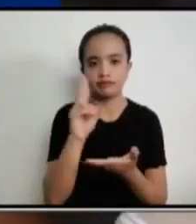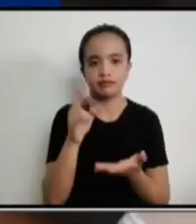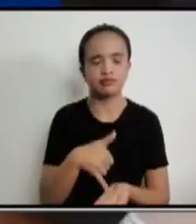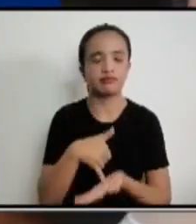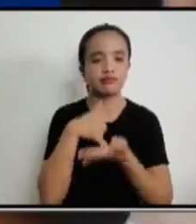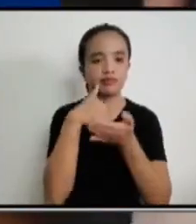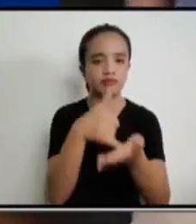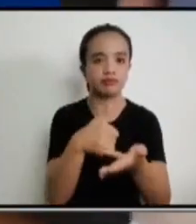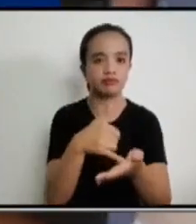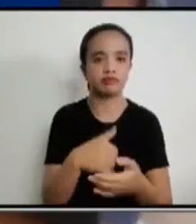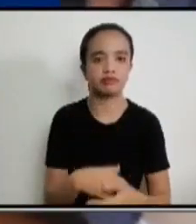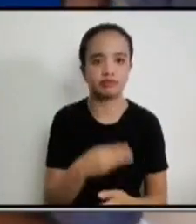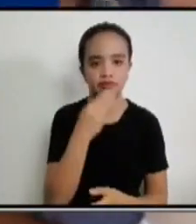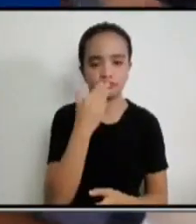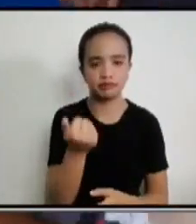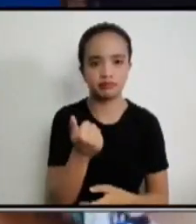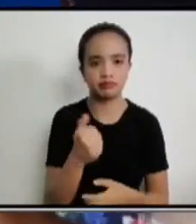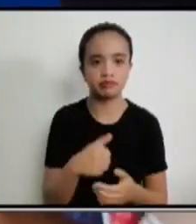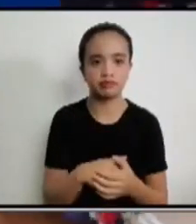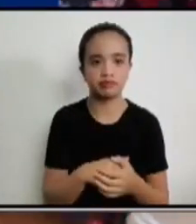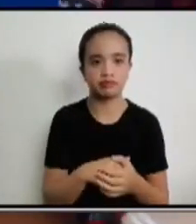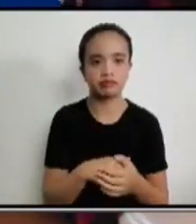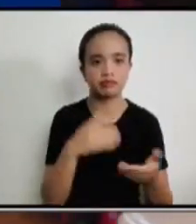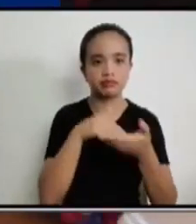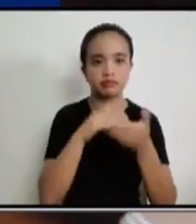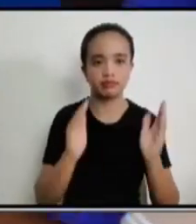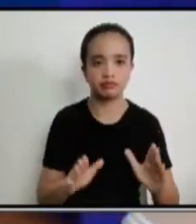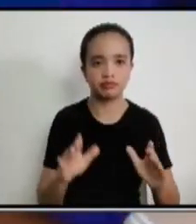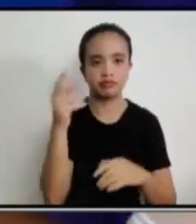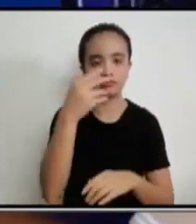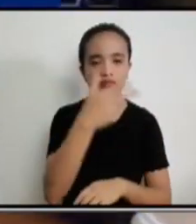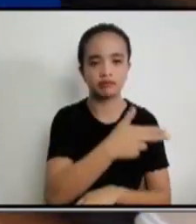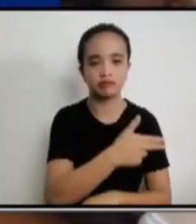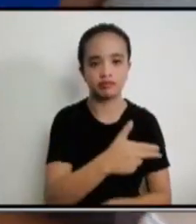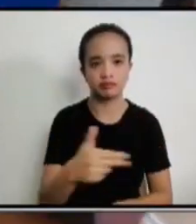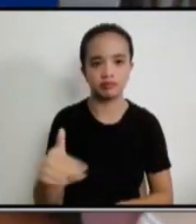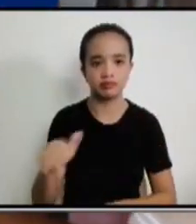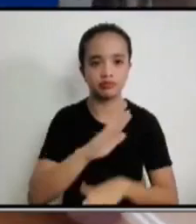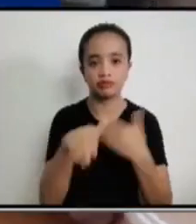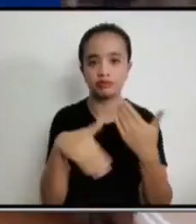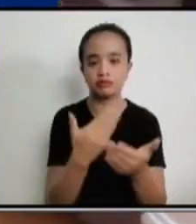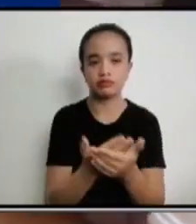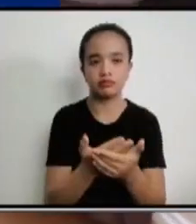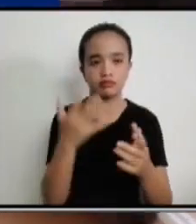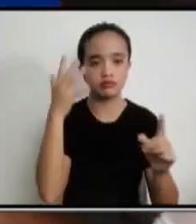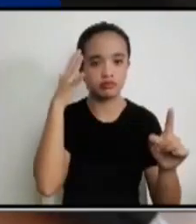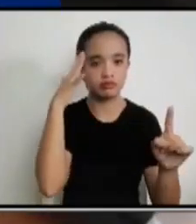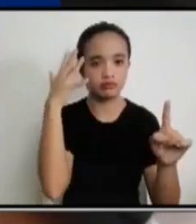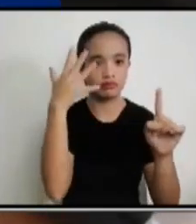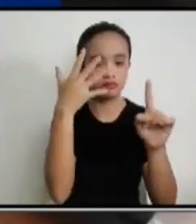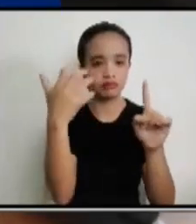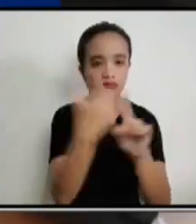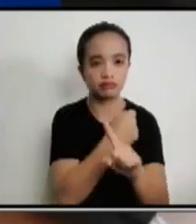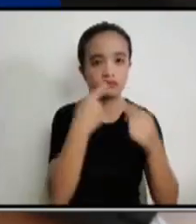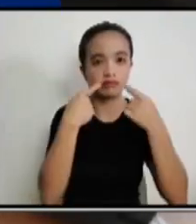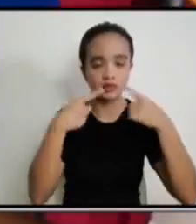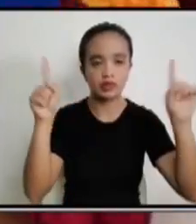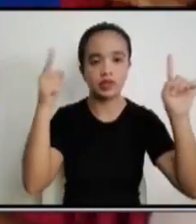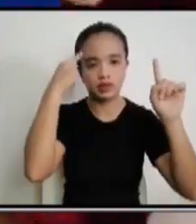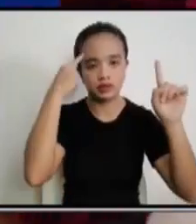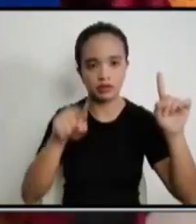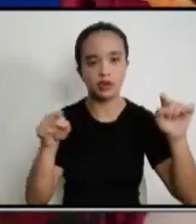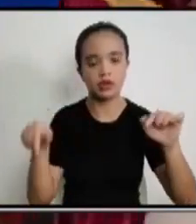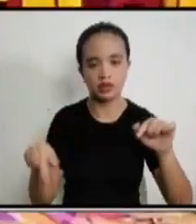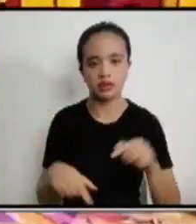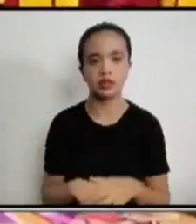Thesis Paper Exchange Student from Indonesia. All the achievements na akong na-accomplish is para sa akong ginikanan, akong maigsoon, o